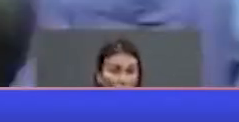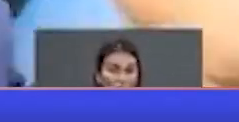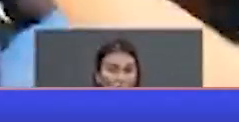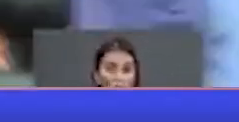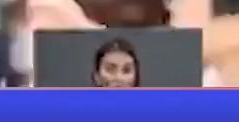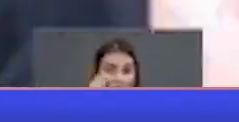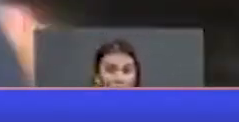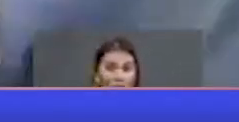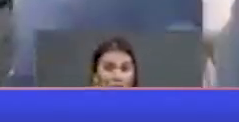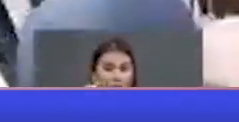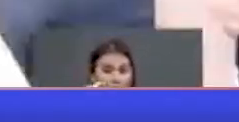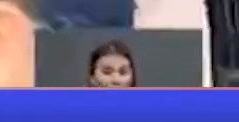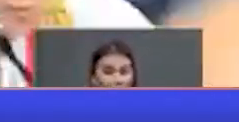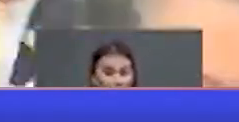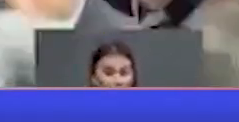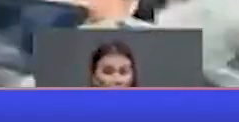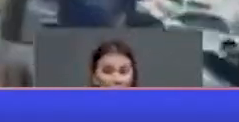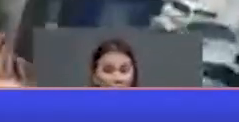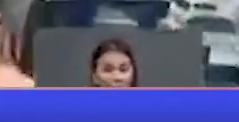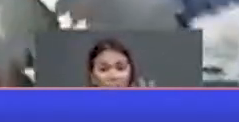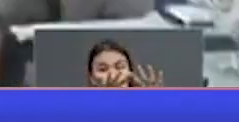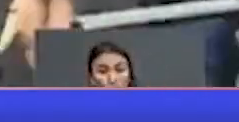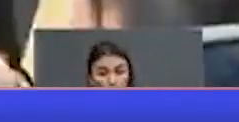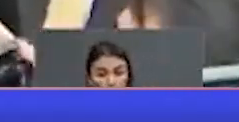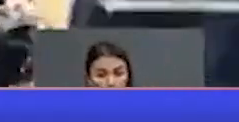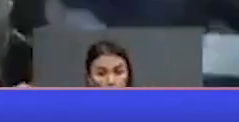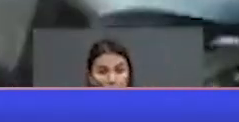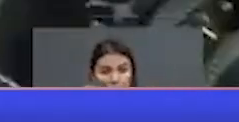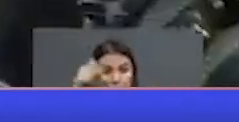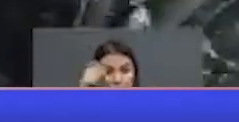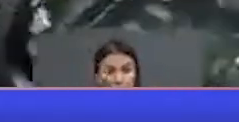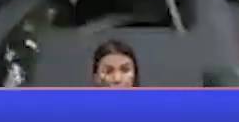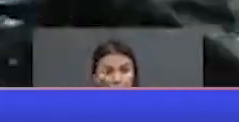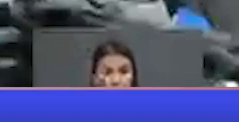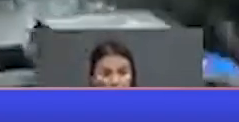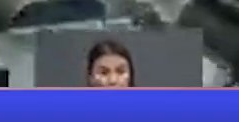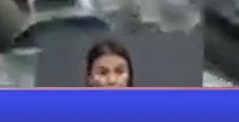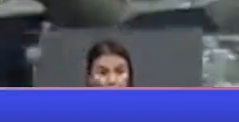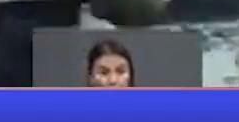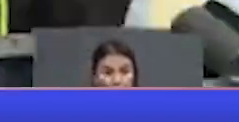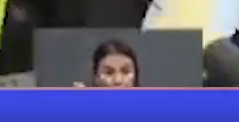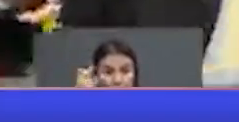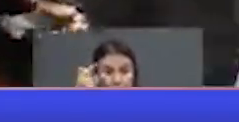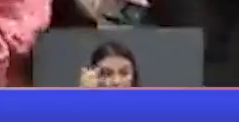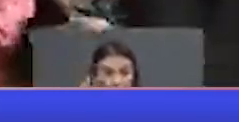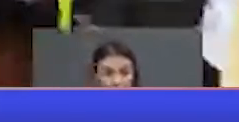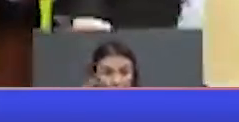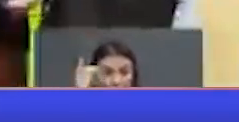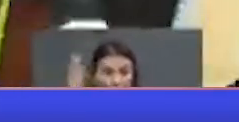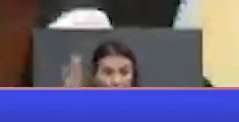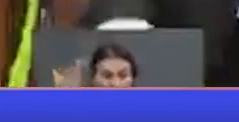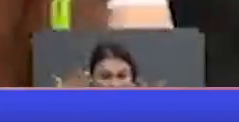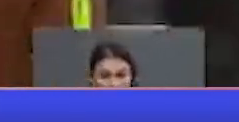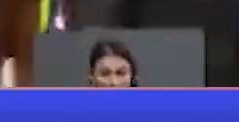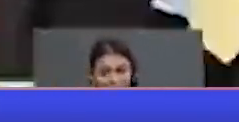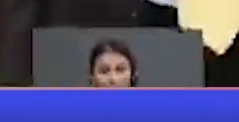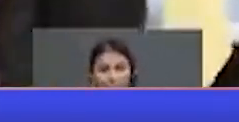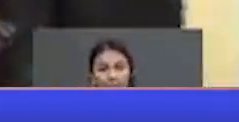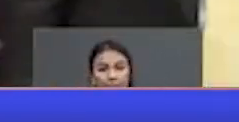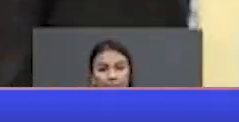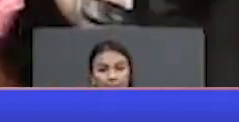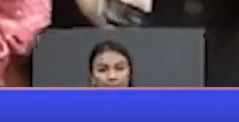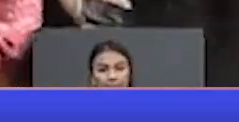รัฐบาลระยะที่ 2และระยะที่ 3แล้วก็ยังมีการพัฒนาศักยภาพเพื่อเพื่อที่จะฟื้นฟูลูกหนี้ธนาคาร